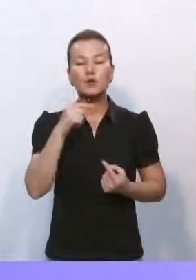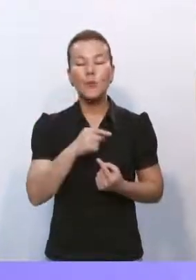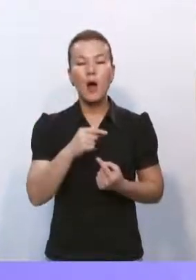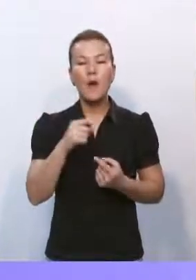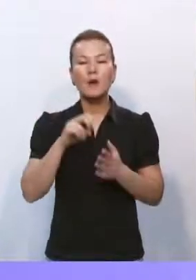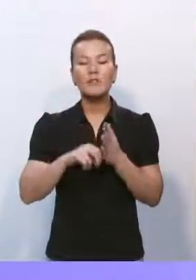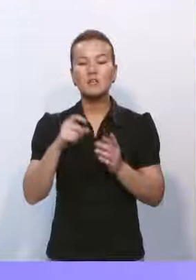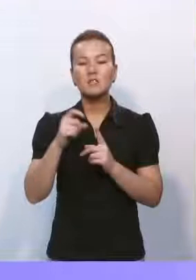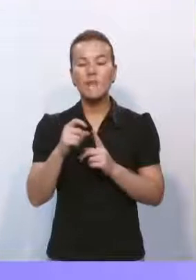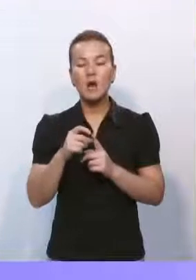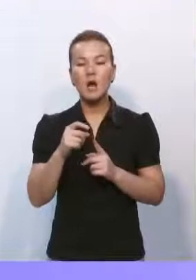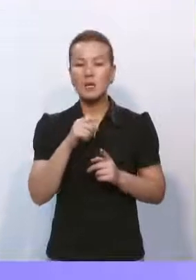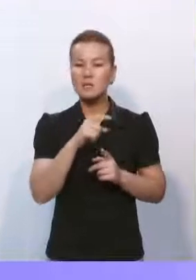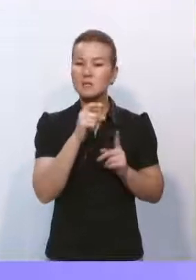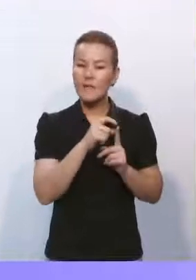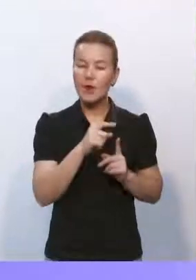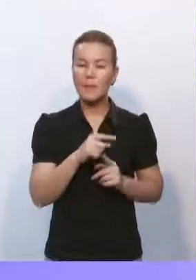слова к словам,